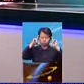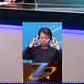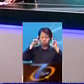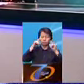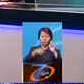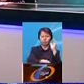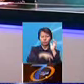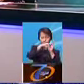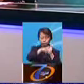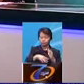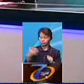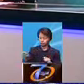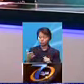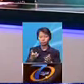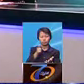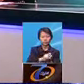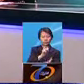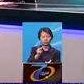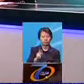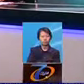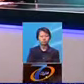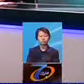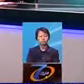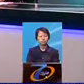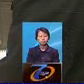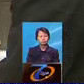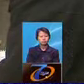Parlimen. Wan Rosmah Ramli melaporkan.